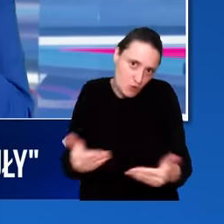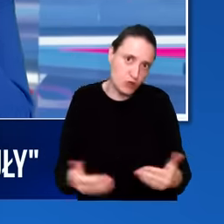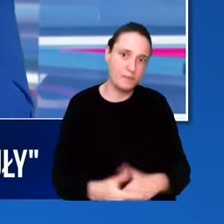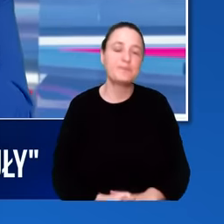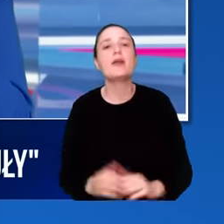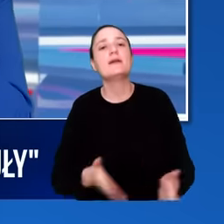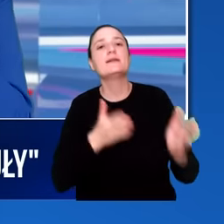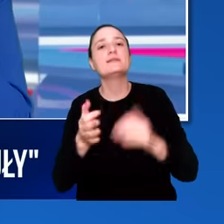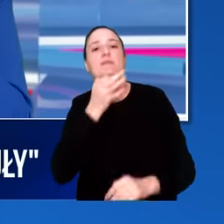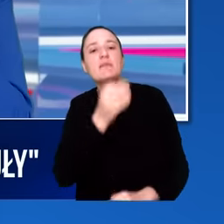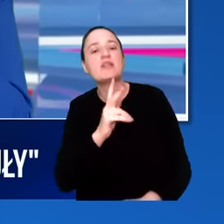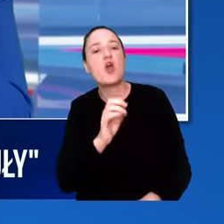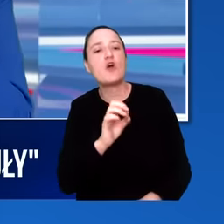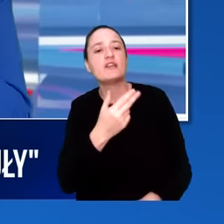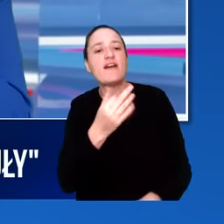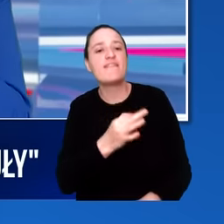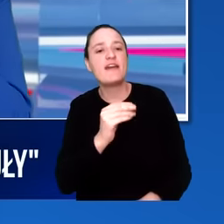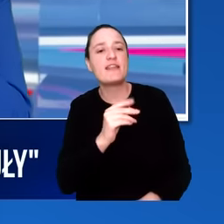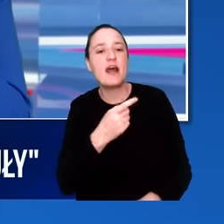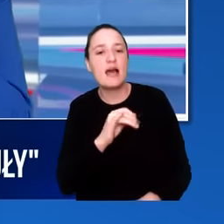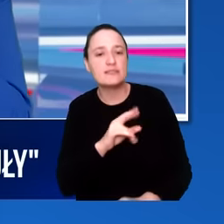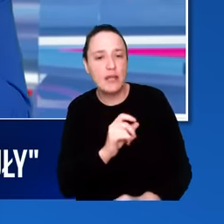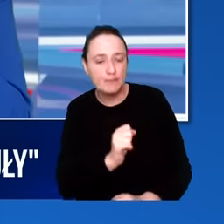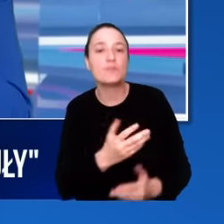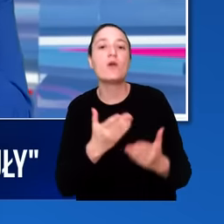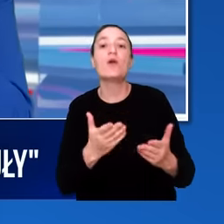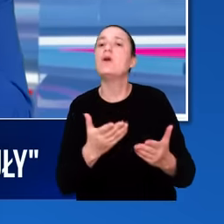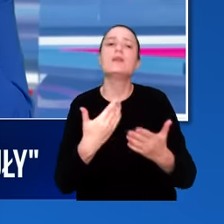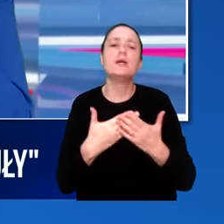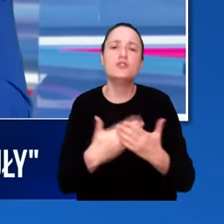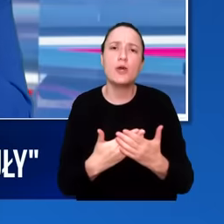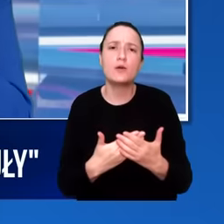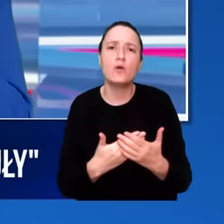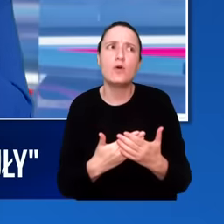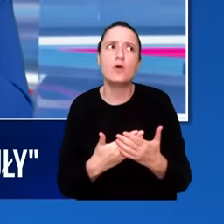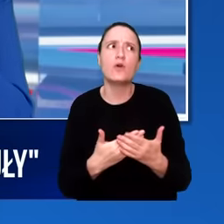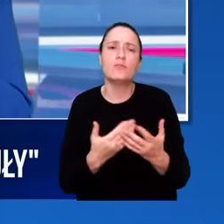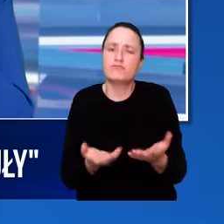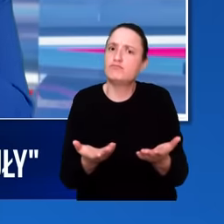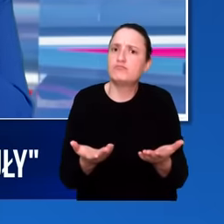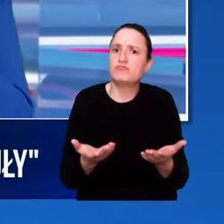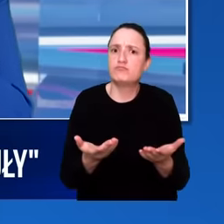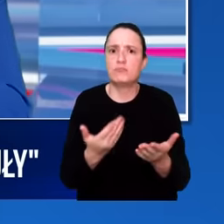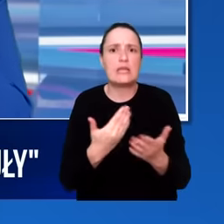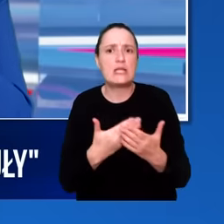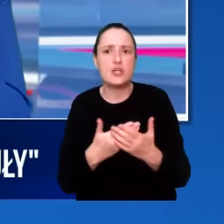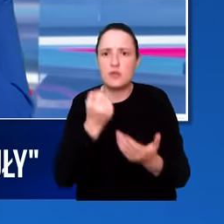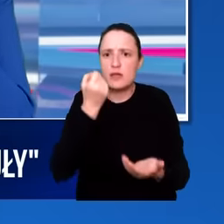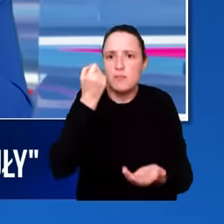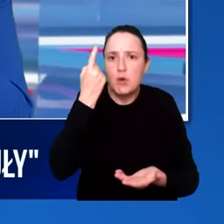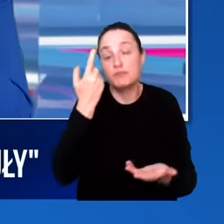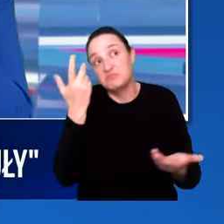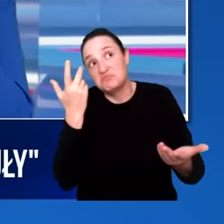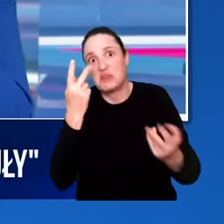Konfederacji. To dlaczego, w takim razie ta wizja, bo jak na razie to jest wizja,